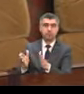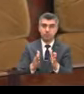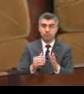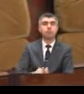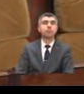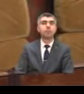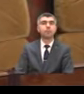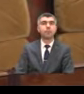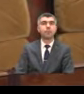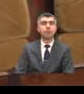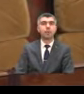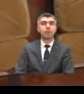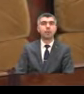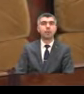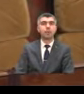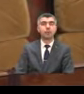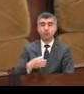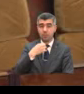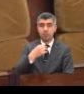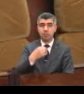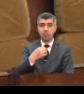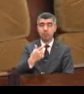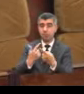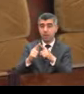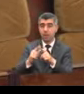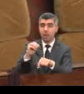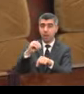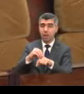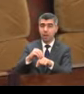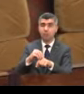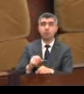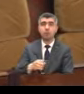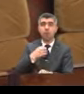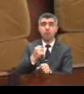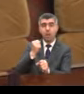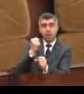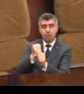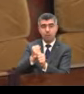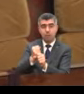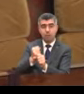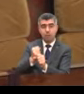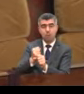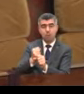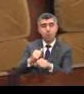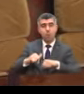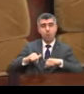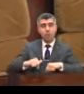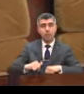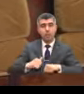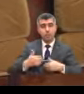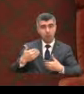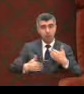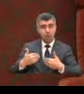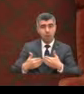كذلك غادي نبغي نرفع واحد اللبس ديال تشغيل الأشخاص في وضعية إعاقة. حنا كلنا